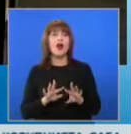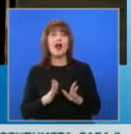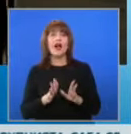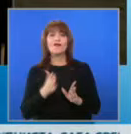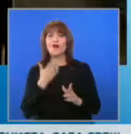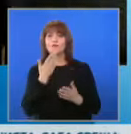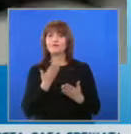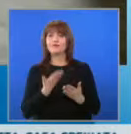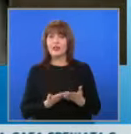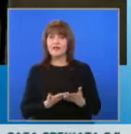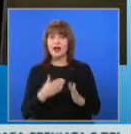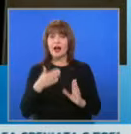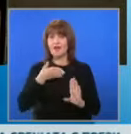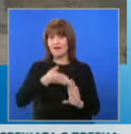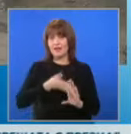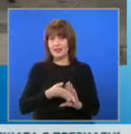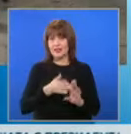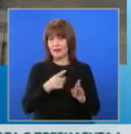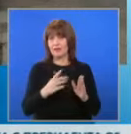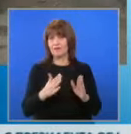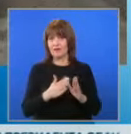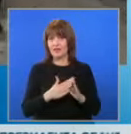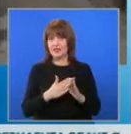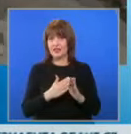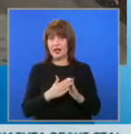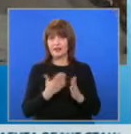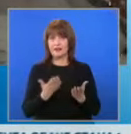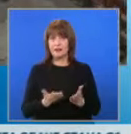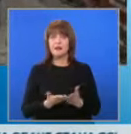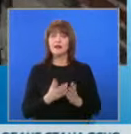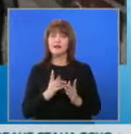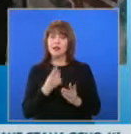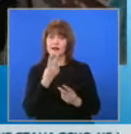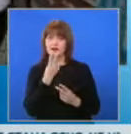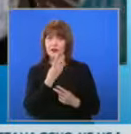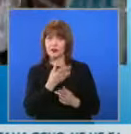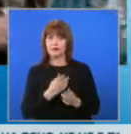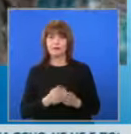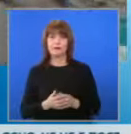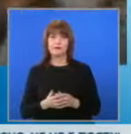заявиха още те, влизайки в сградата, изключително лаконични бяха. Нека да чуем.